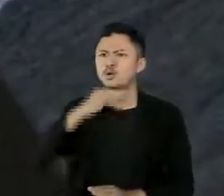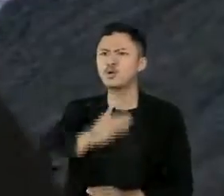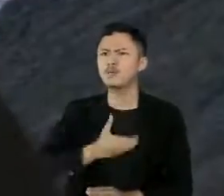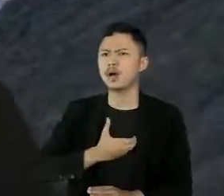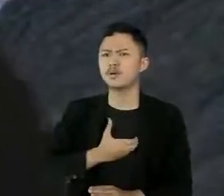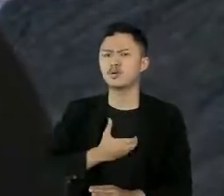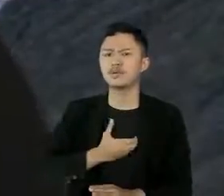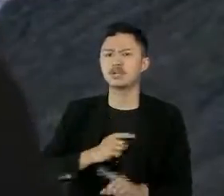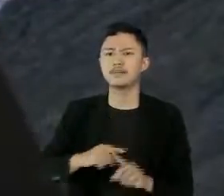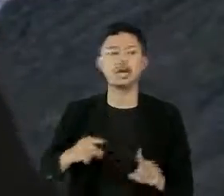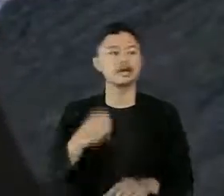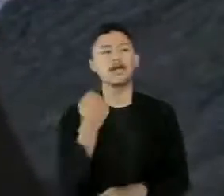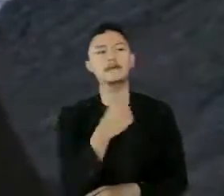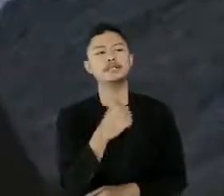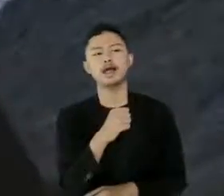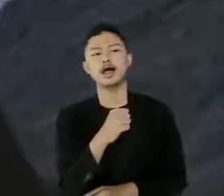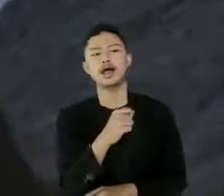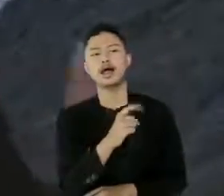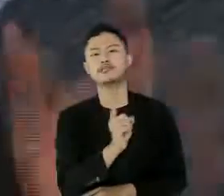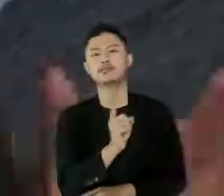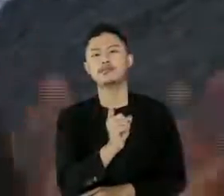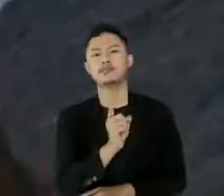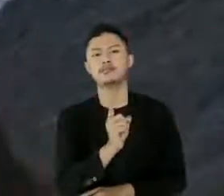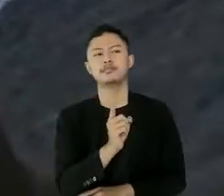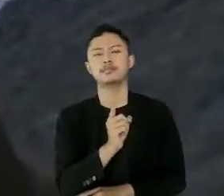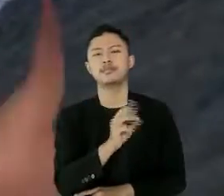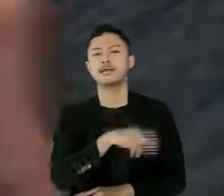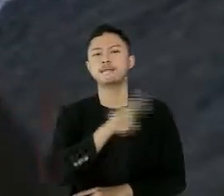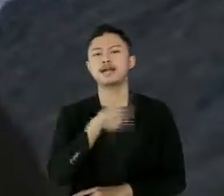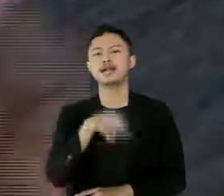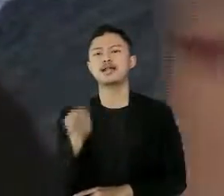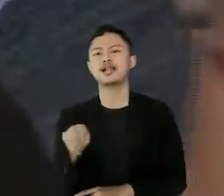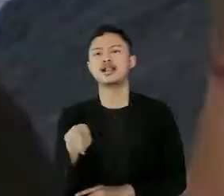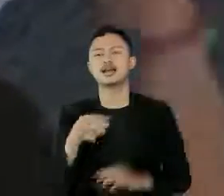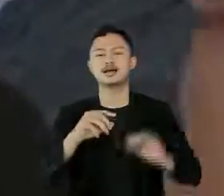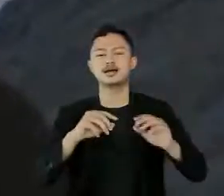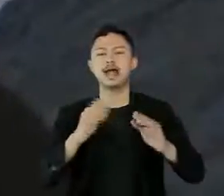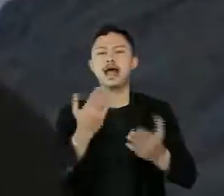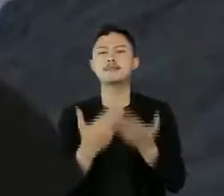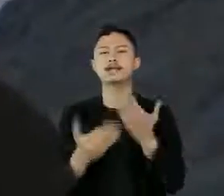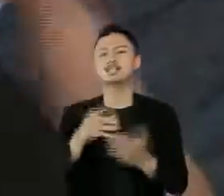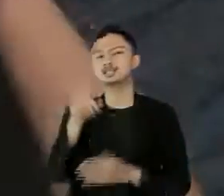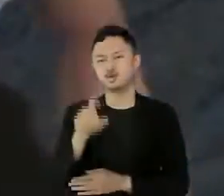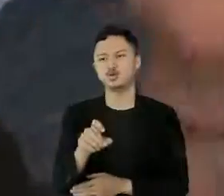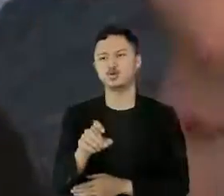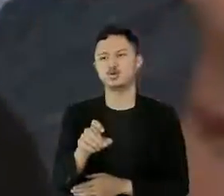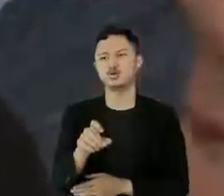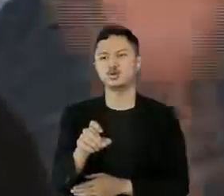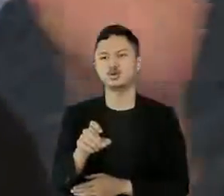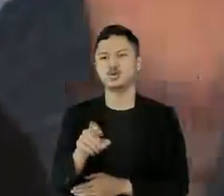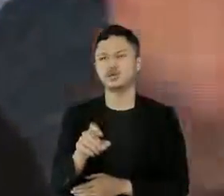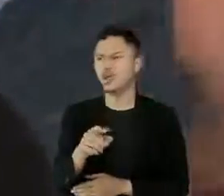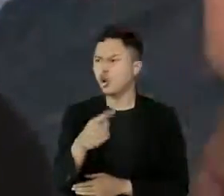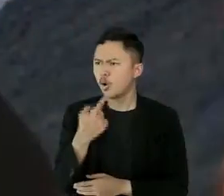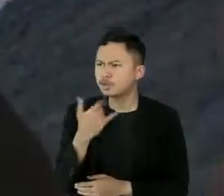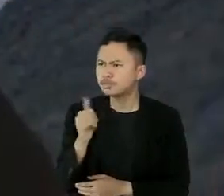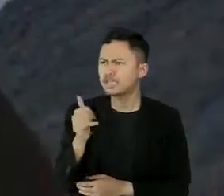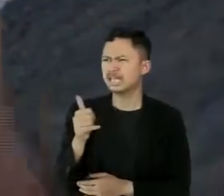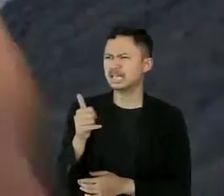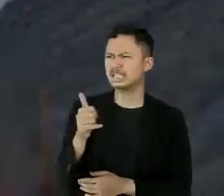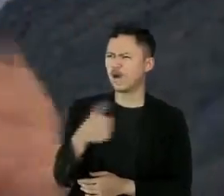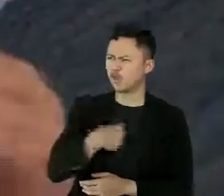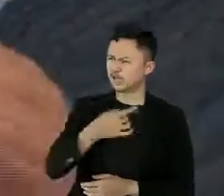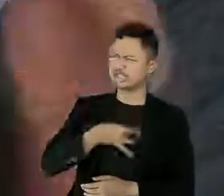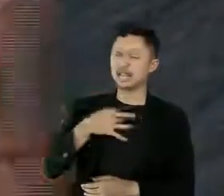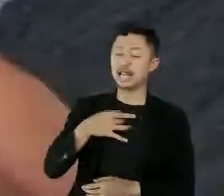saya mau nunggu orang, jadi sih ini nggak bisa. Tapi saya bilang, kalau kita lihat jelasnya, atau kita lihat negatif banget, ini kok sampai segininya pemerintah.